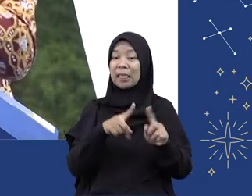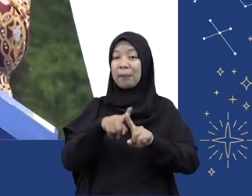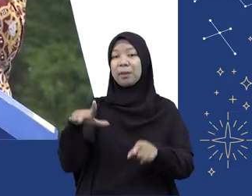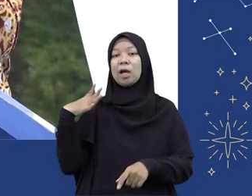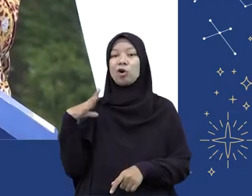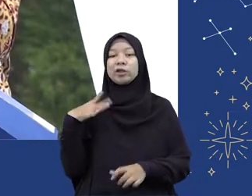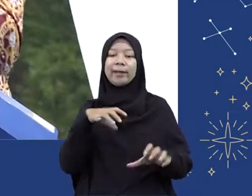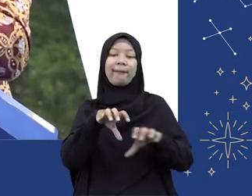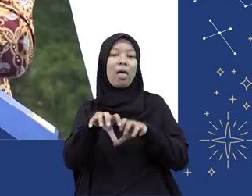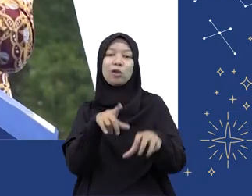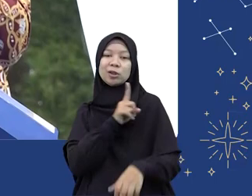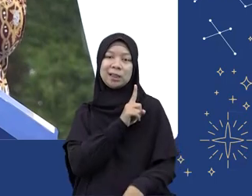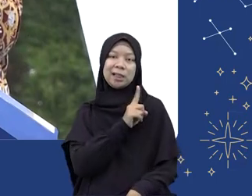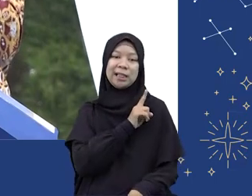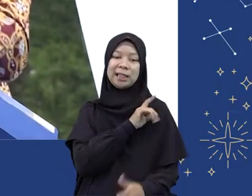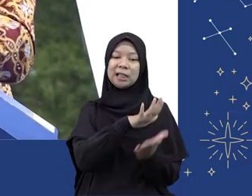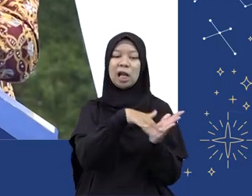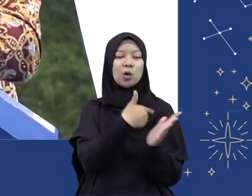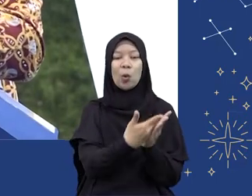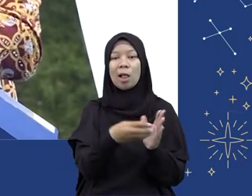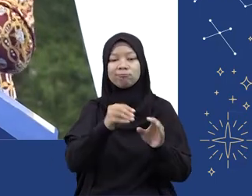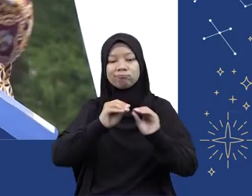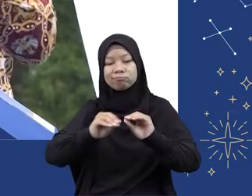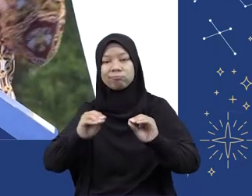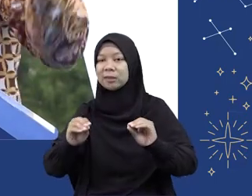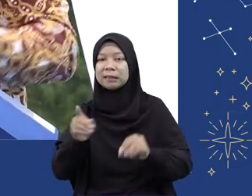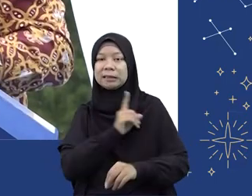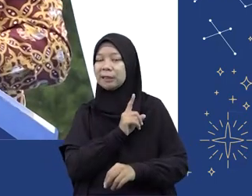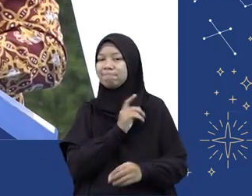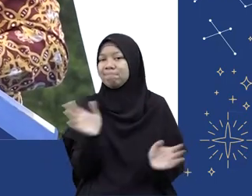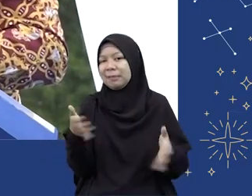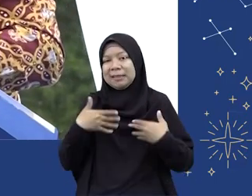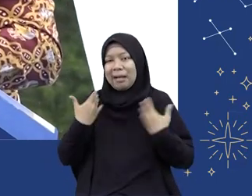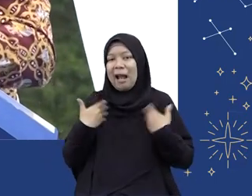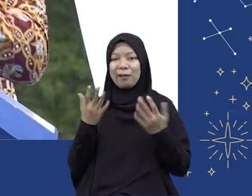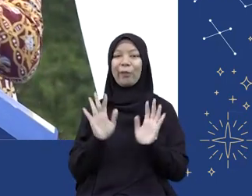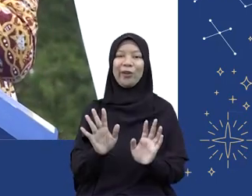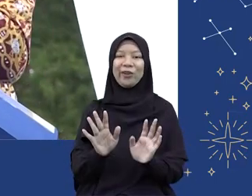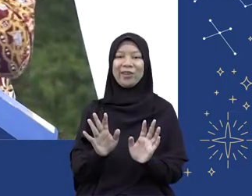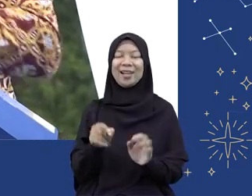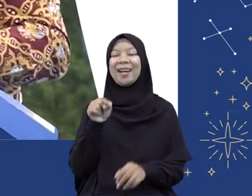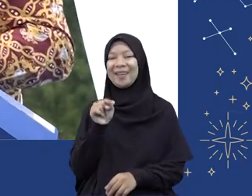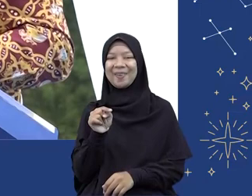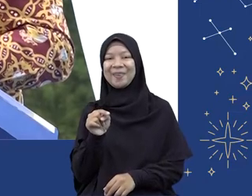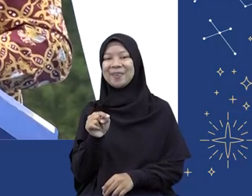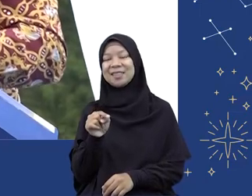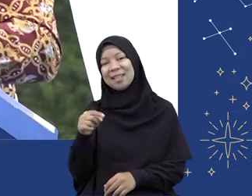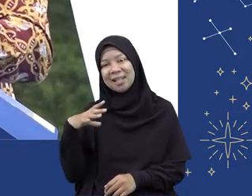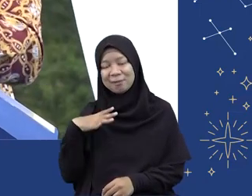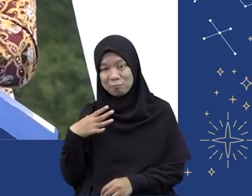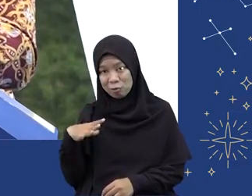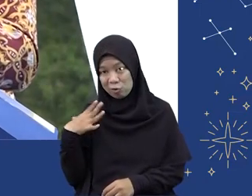mau kapan jadwal kuliahnya bimbingannya happy-happy suka-suka dia lah ya itu yang membuat katanya